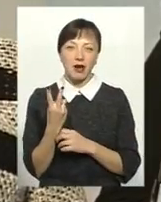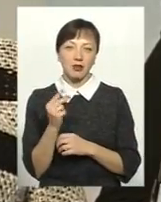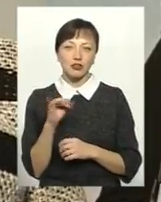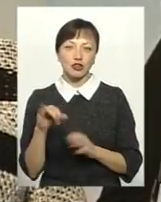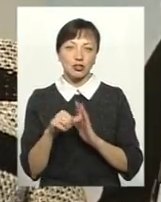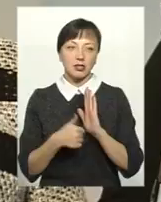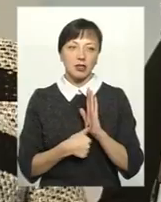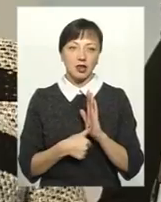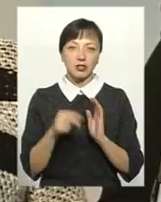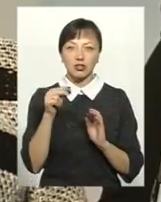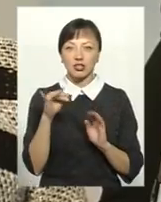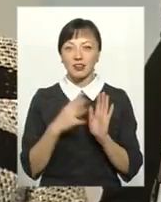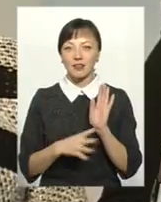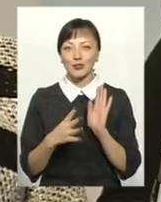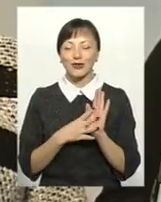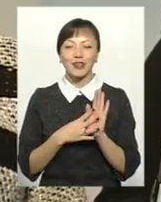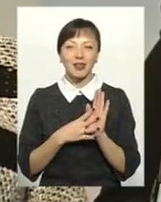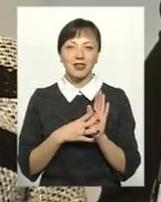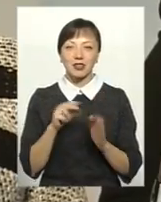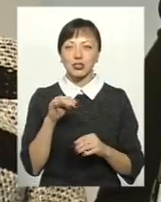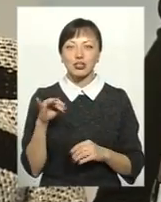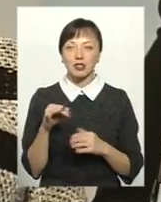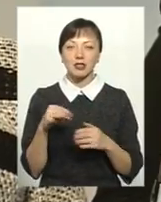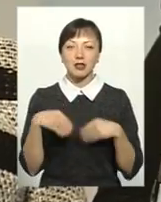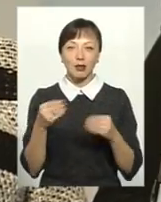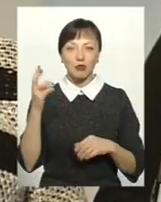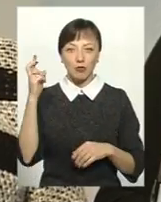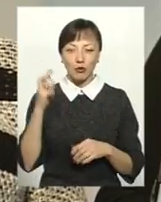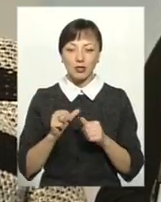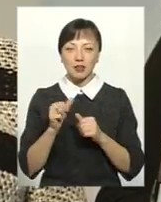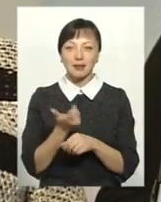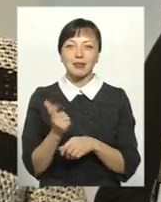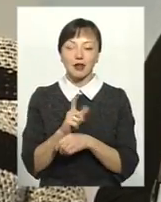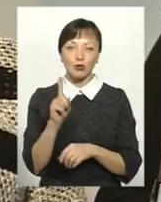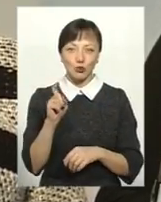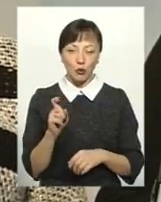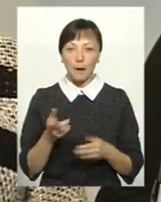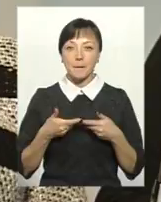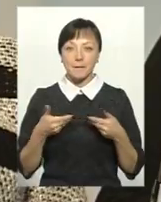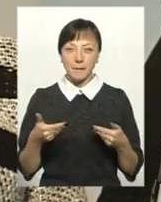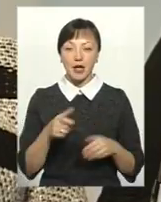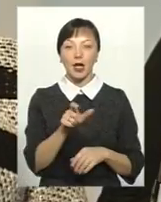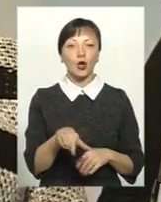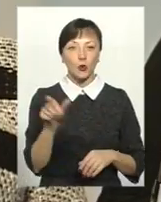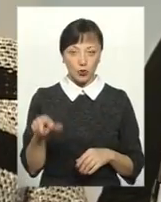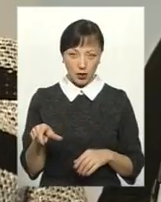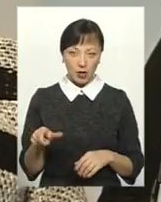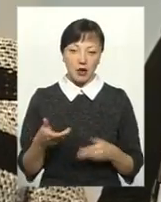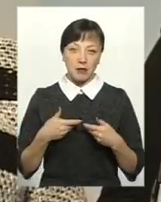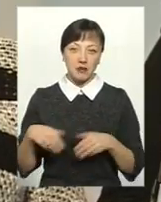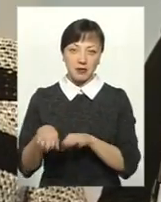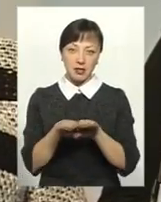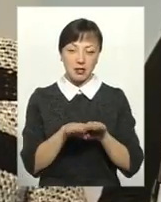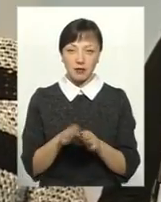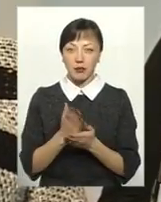чи 16, чи 99, чи, дай Боже, за 100 років. Ми люди, ми всі рівні,